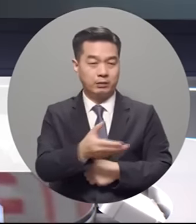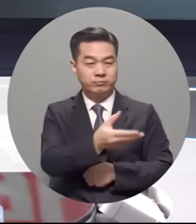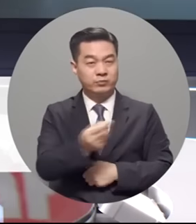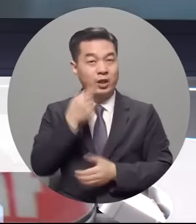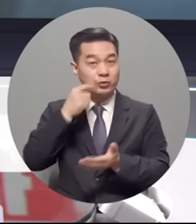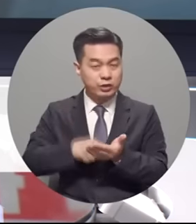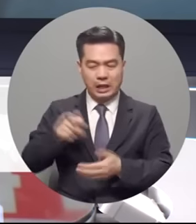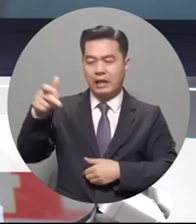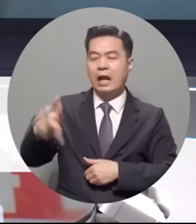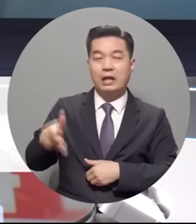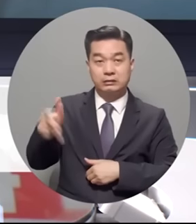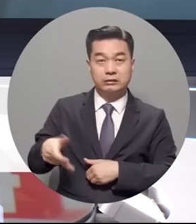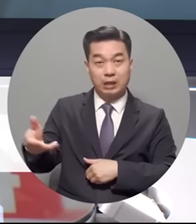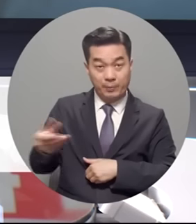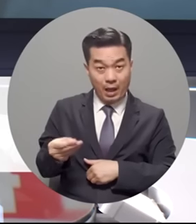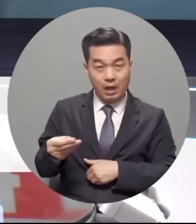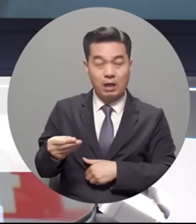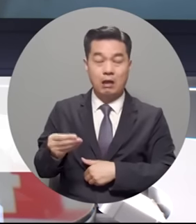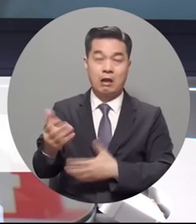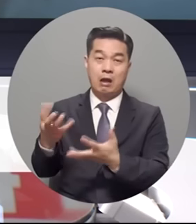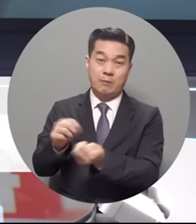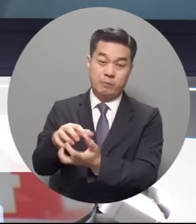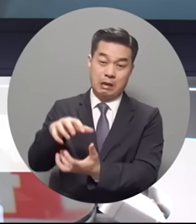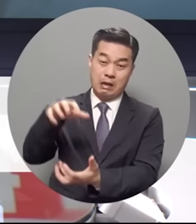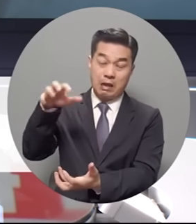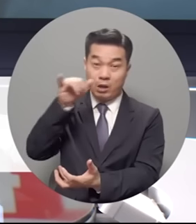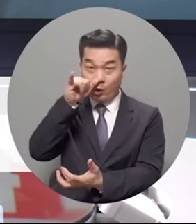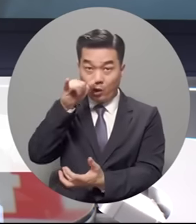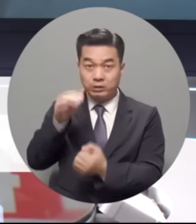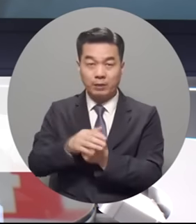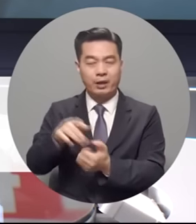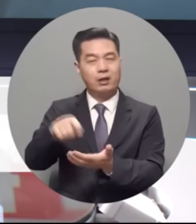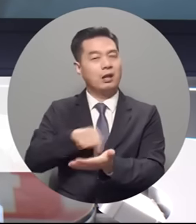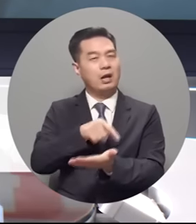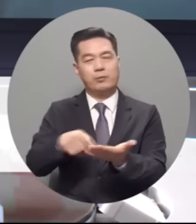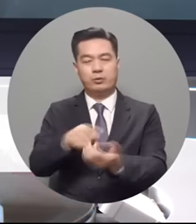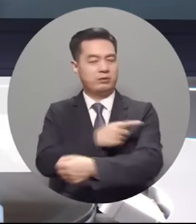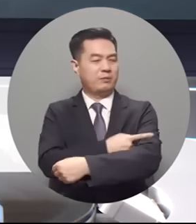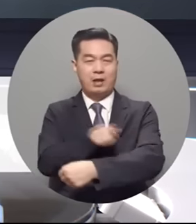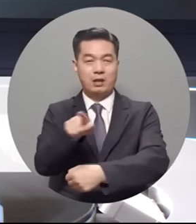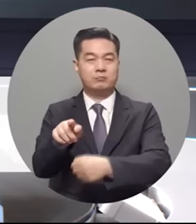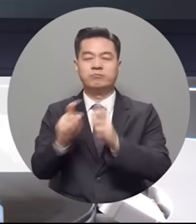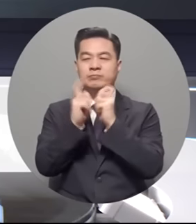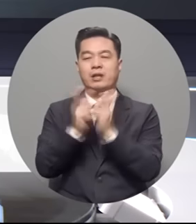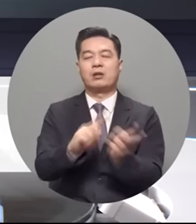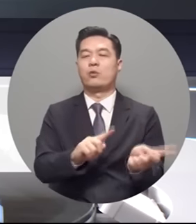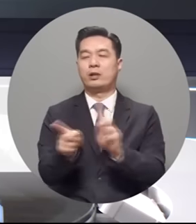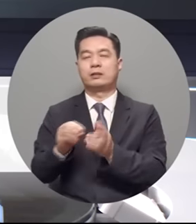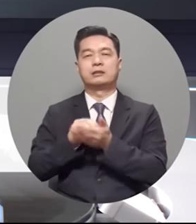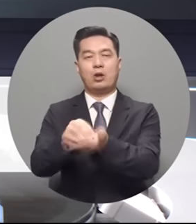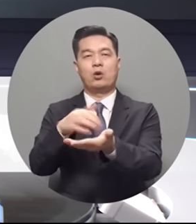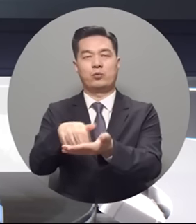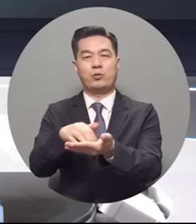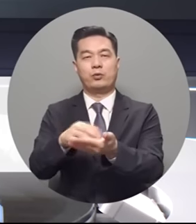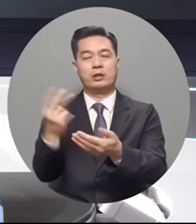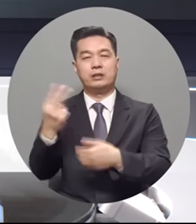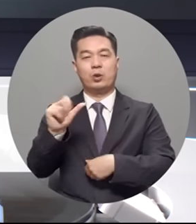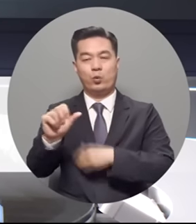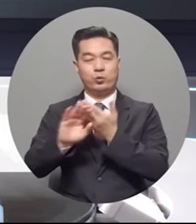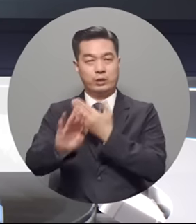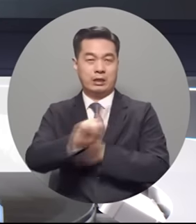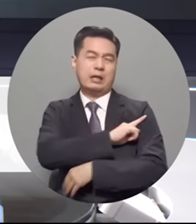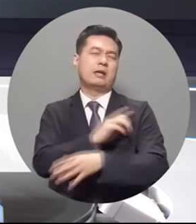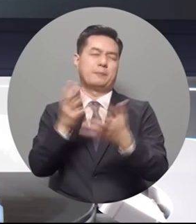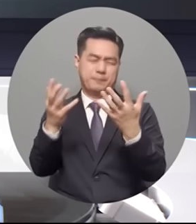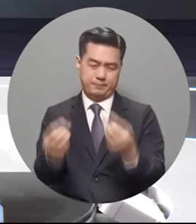카드론 잔액이 역대 최고를 기록했고 빚 갚을 능력이 없어 개인 회생을 신청하는 이들도 2005년 이후 가장 많은